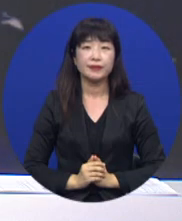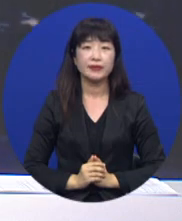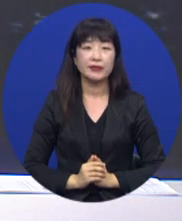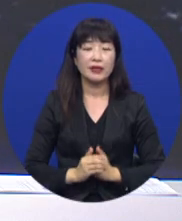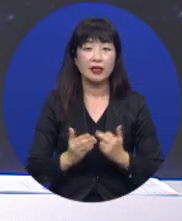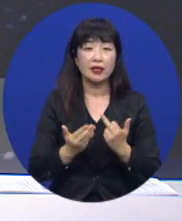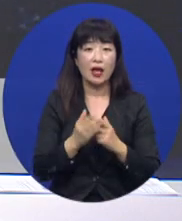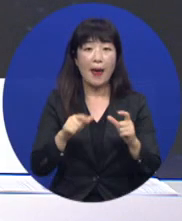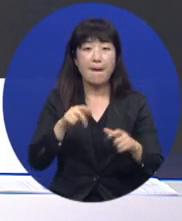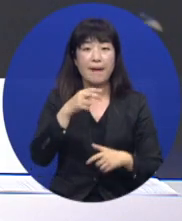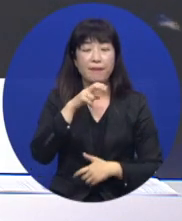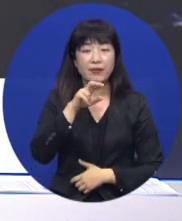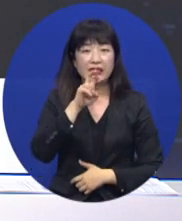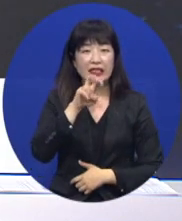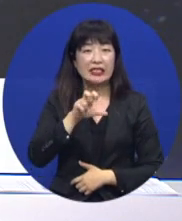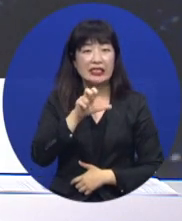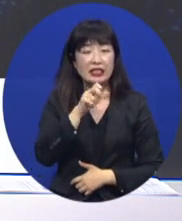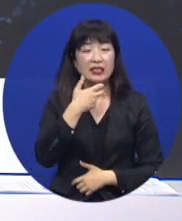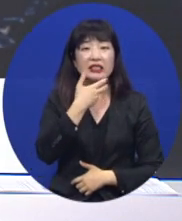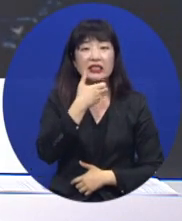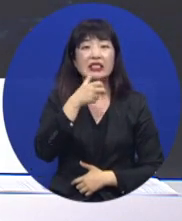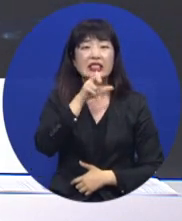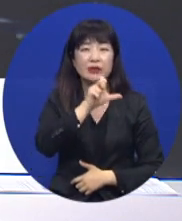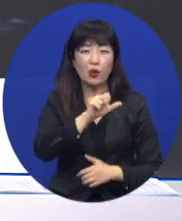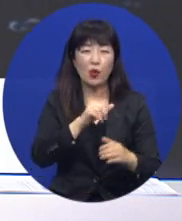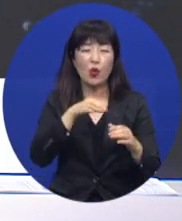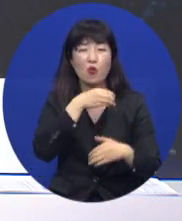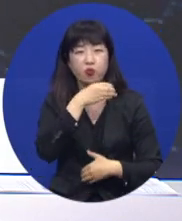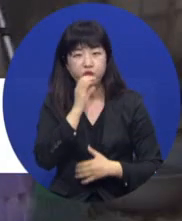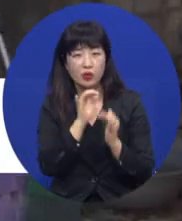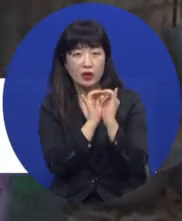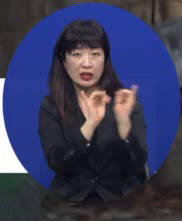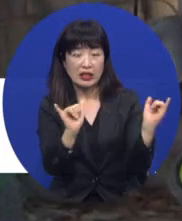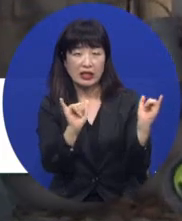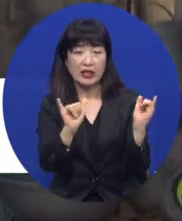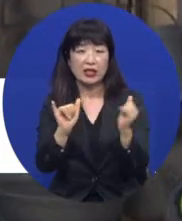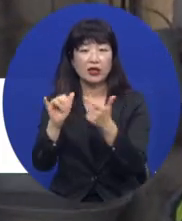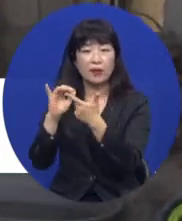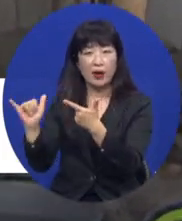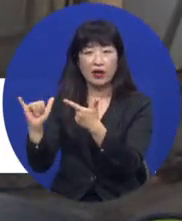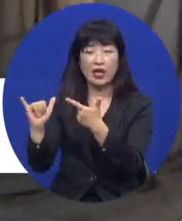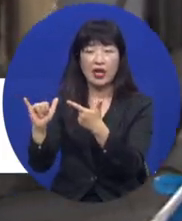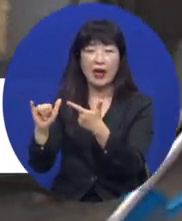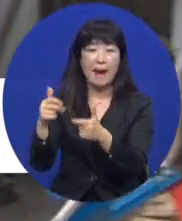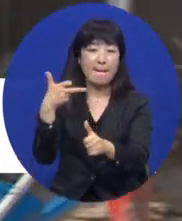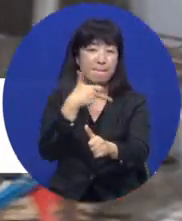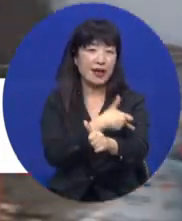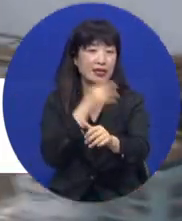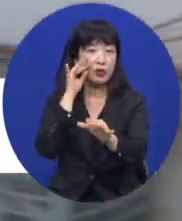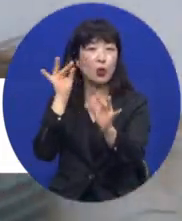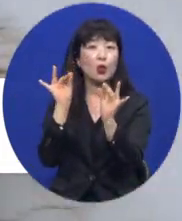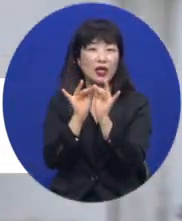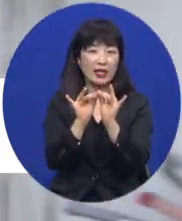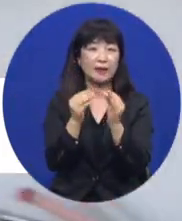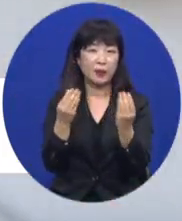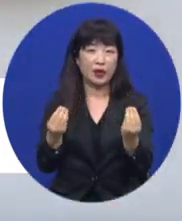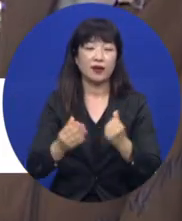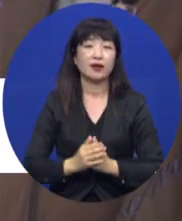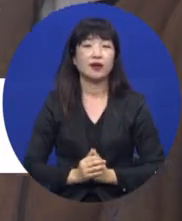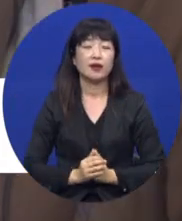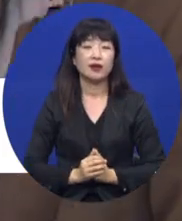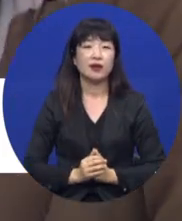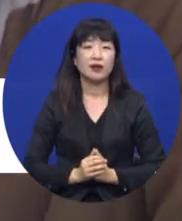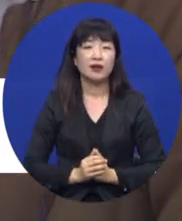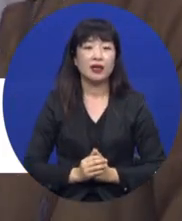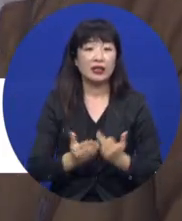대주 적 만 75세 이상 고령층 10명 가운데 6명이 백신 접종에 동의한 것으로 나타났습니다